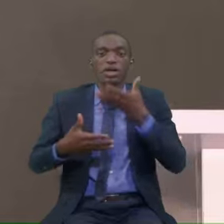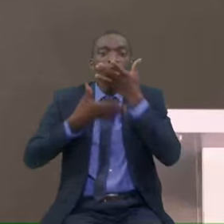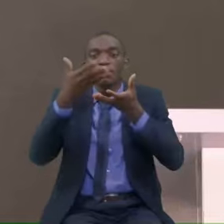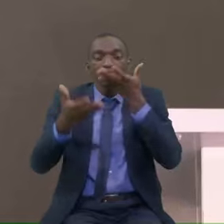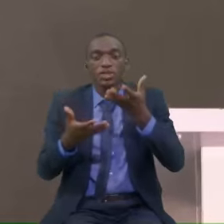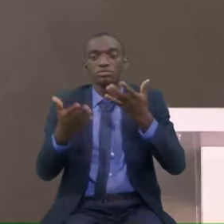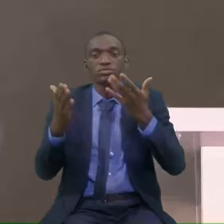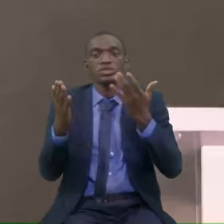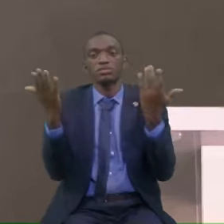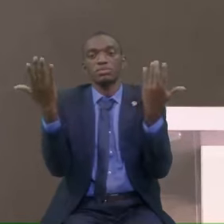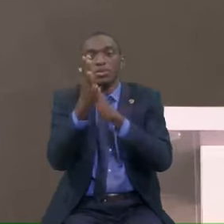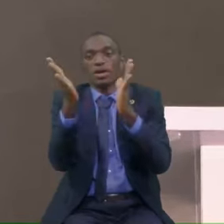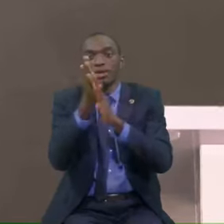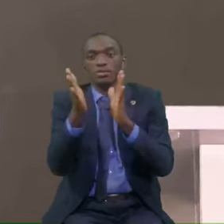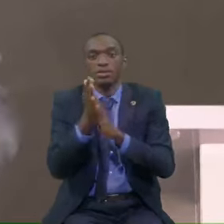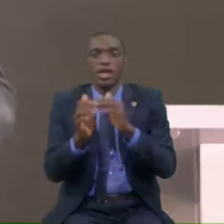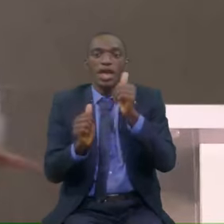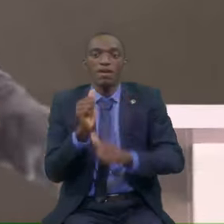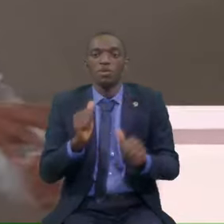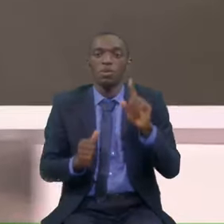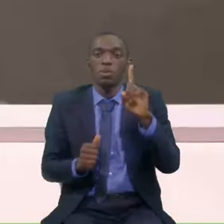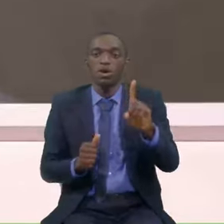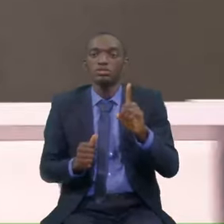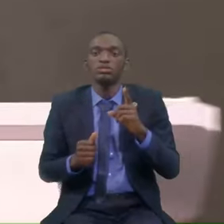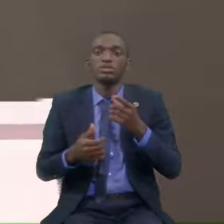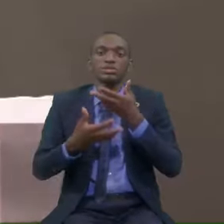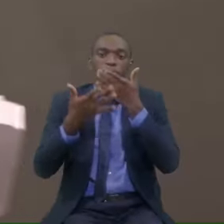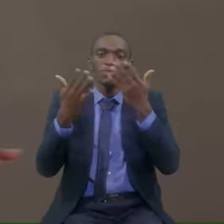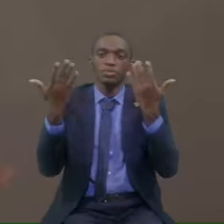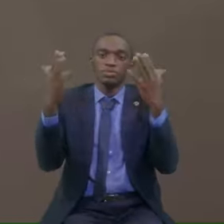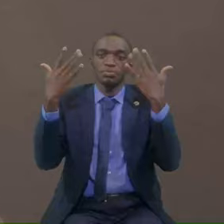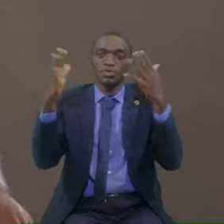monde m'encourageait, pour, oh, tu fais bien, continue maintenant.